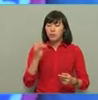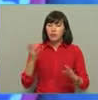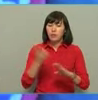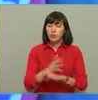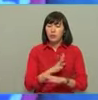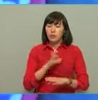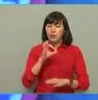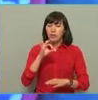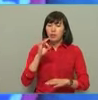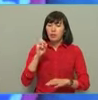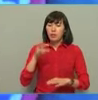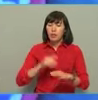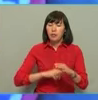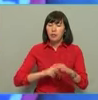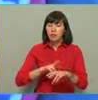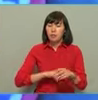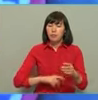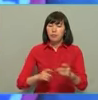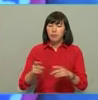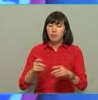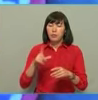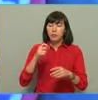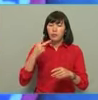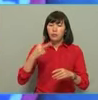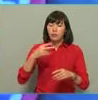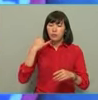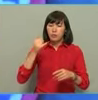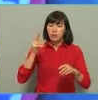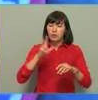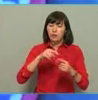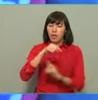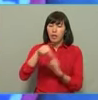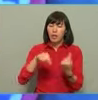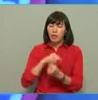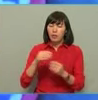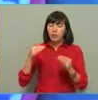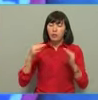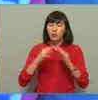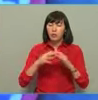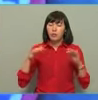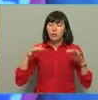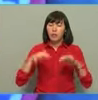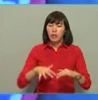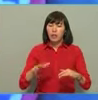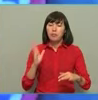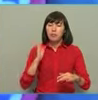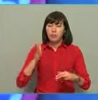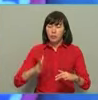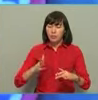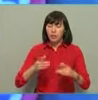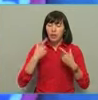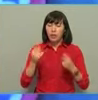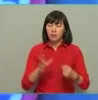алған. Сайрам аудандық полиция басқармасының кезекшілік 102 номеріне жергілікті кәсіпкерден үйіме қарақшылар шабуыл жасады